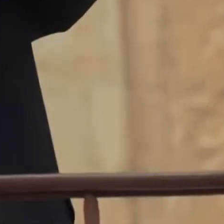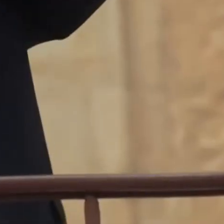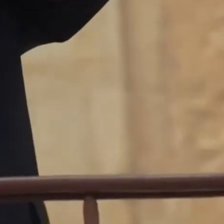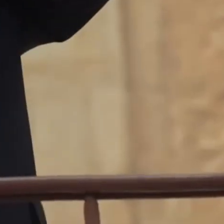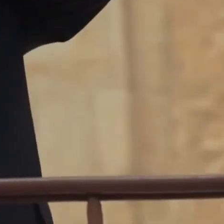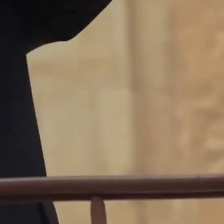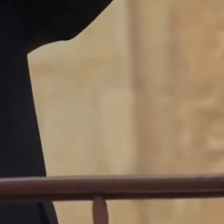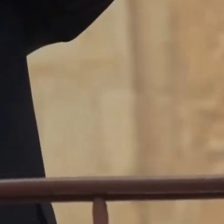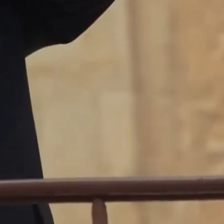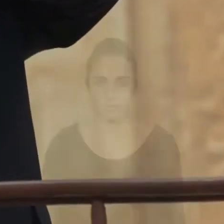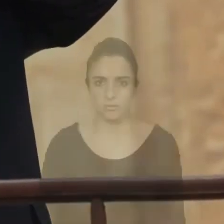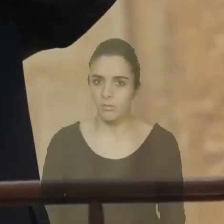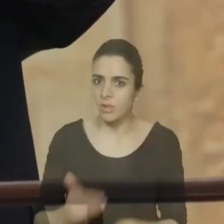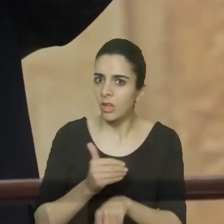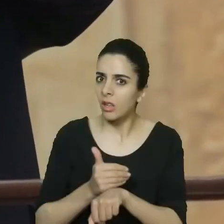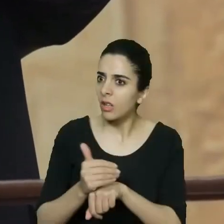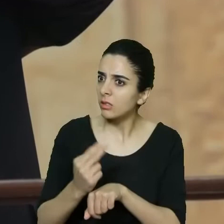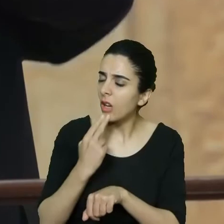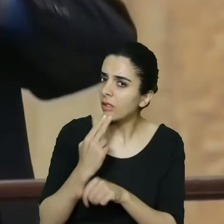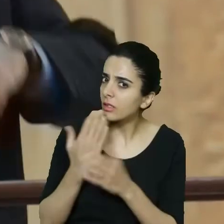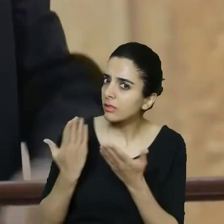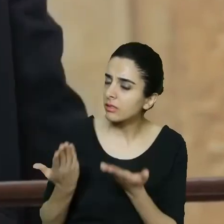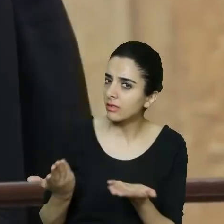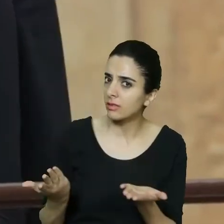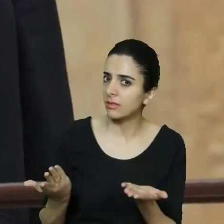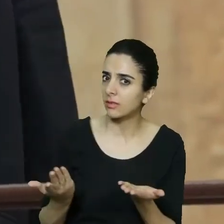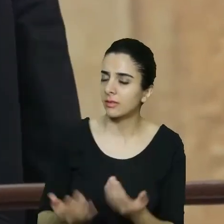etrafa. Saatine baktı. Nerede kaldı bu kadın?